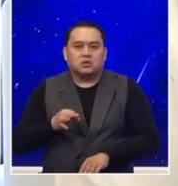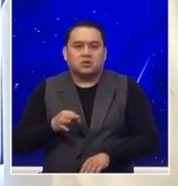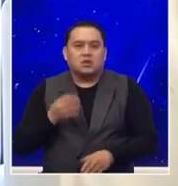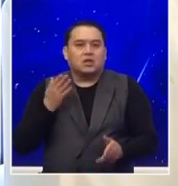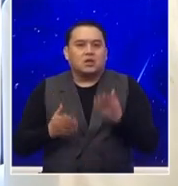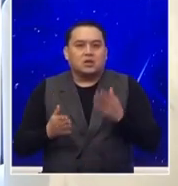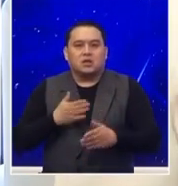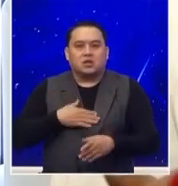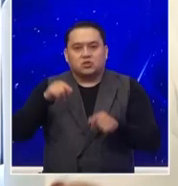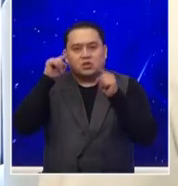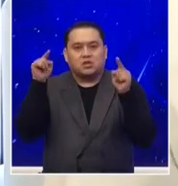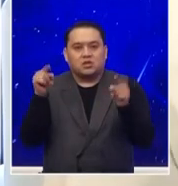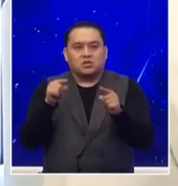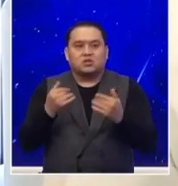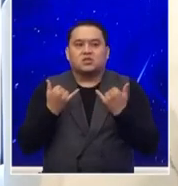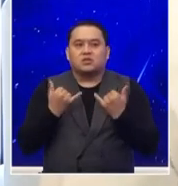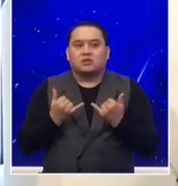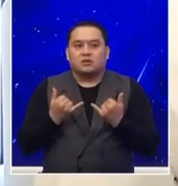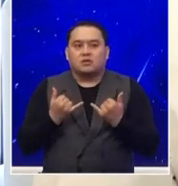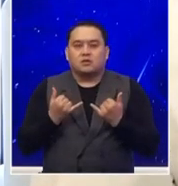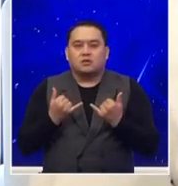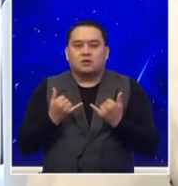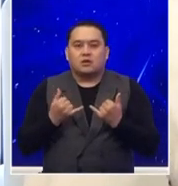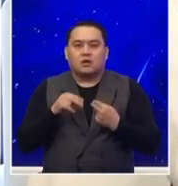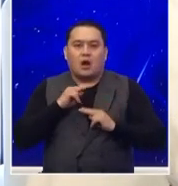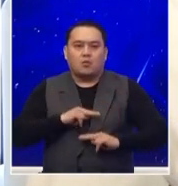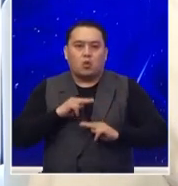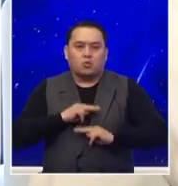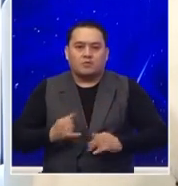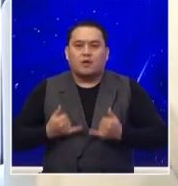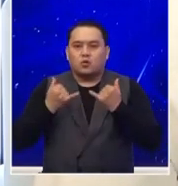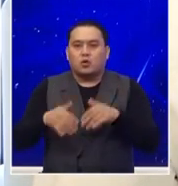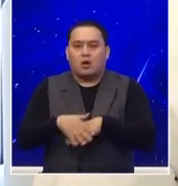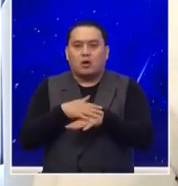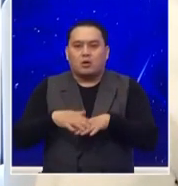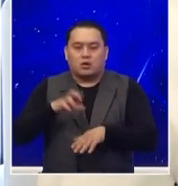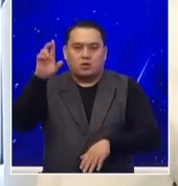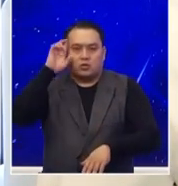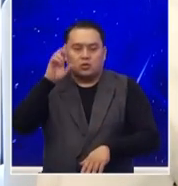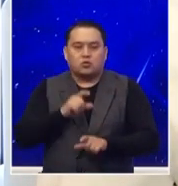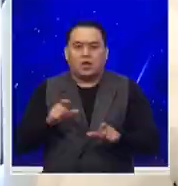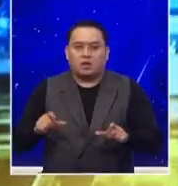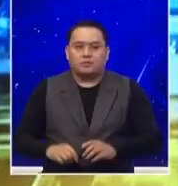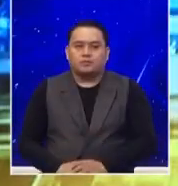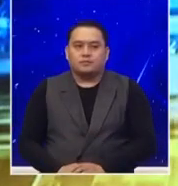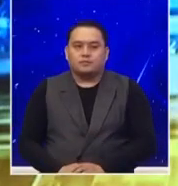или же наши известные люди, которые сейчас трудятся во благо государства, во благо наших людей.